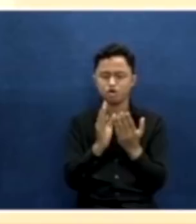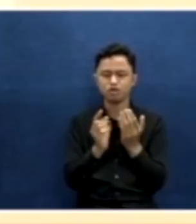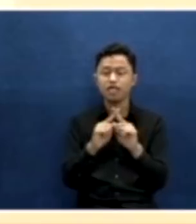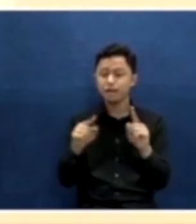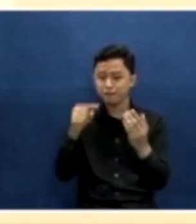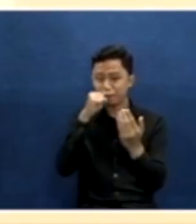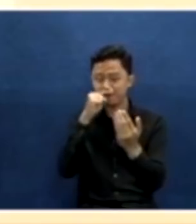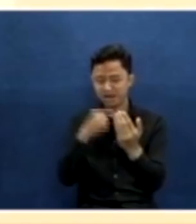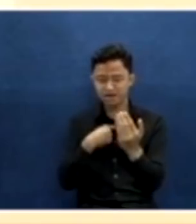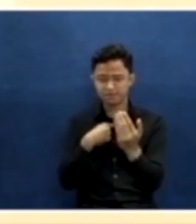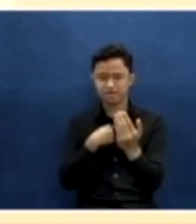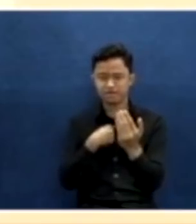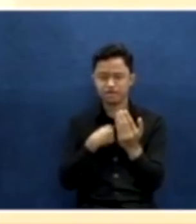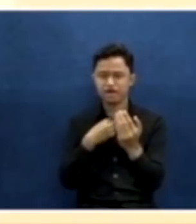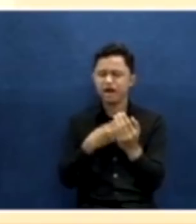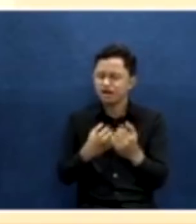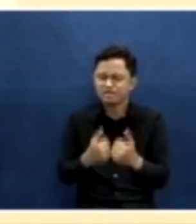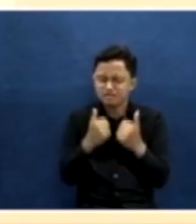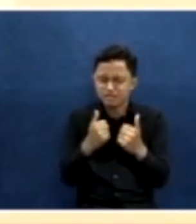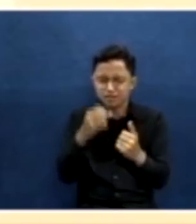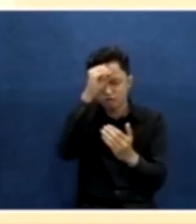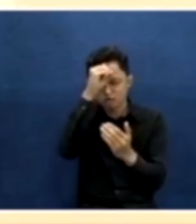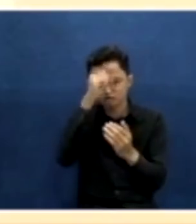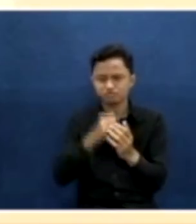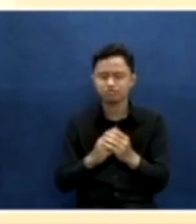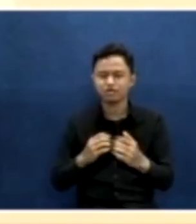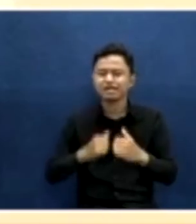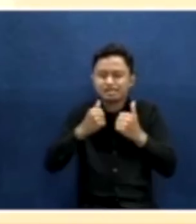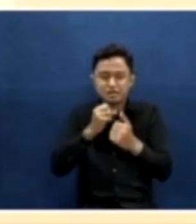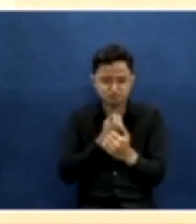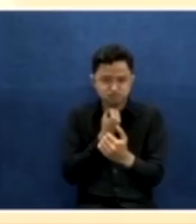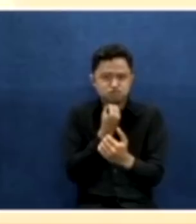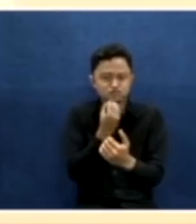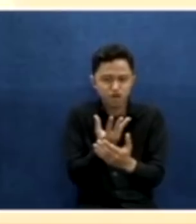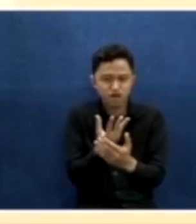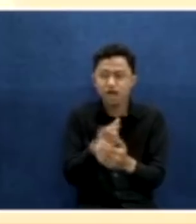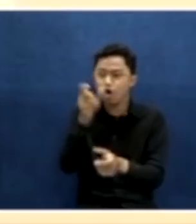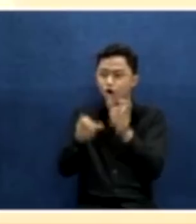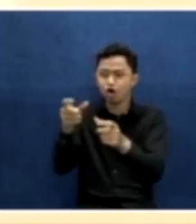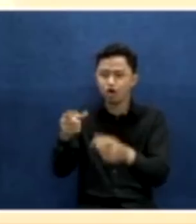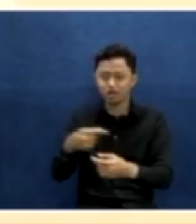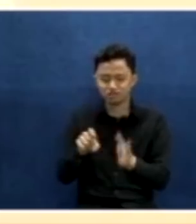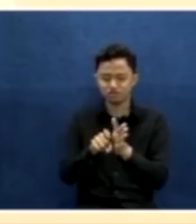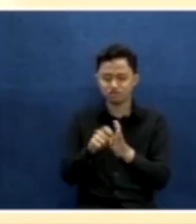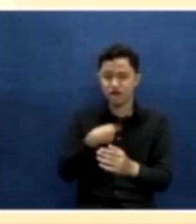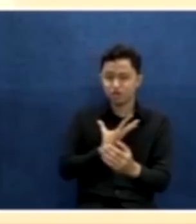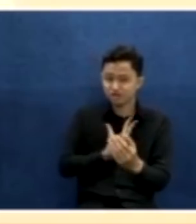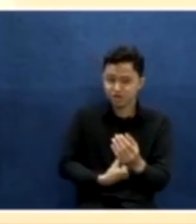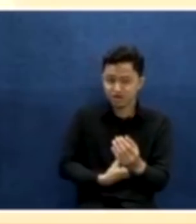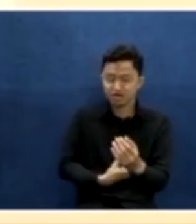hanya untuk menyekolahkan kami Bapa kami rela menahan suaranya ketika mendapatkan kekecewaan kami dalam banyak